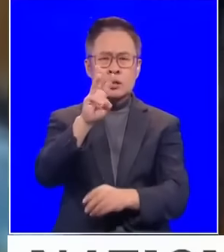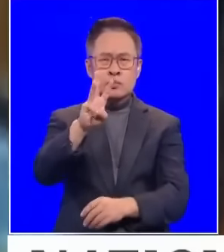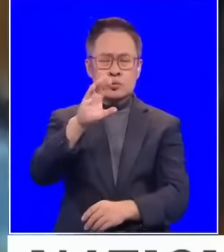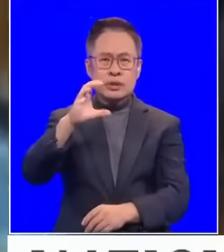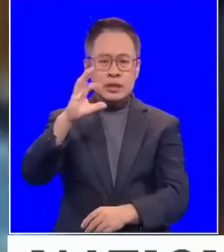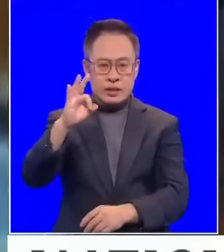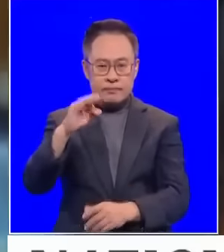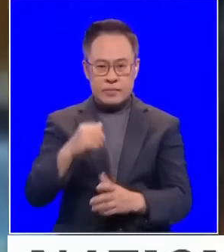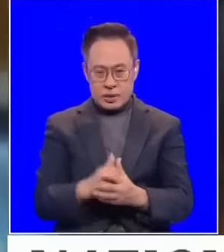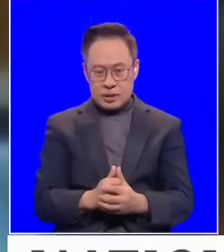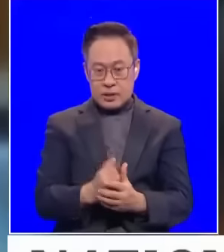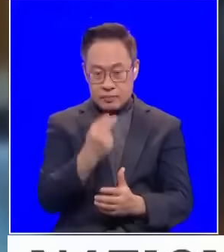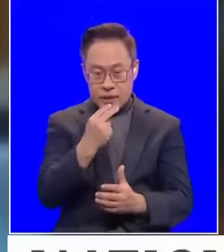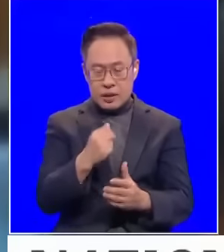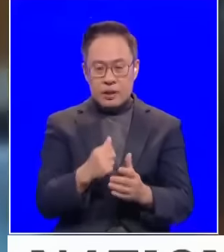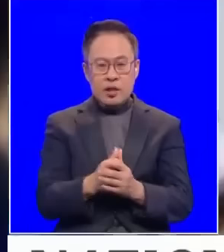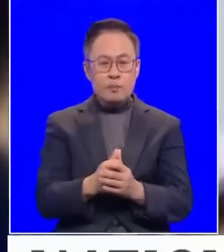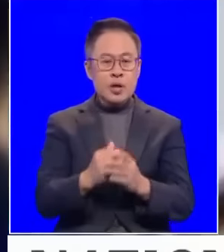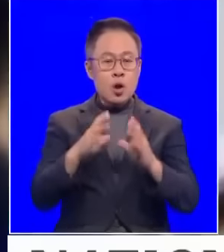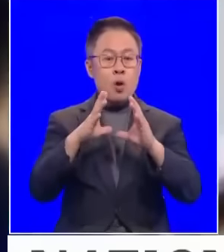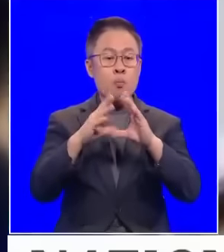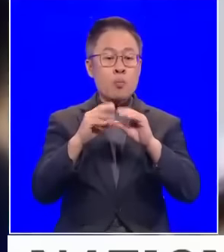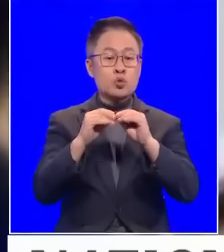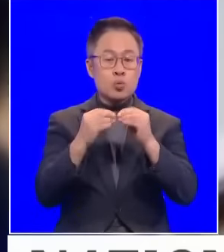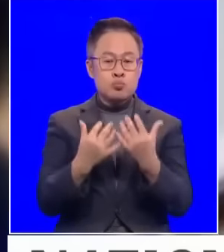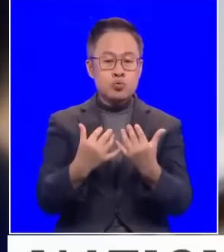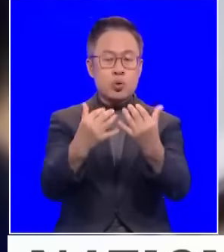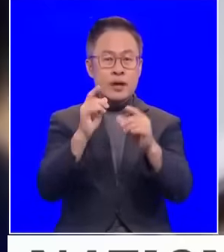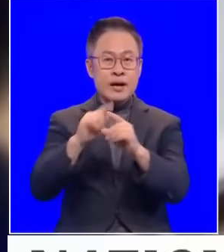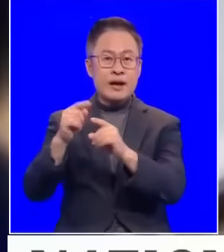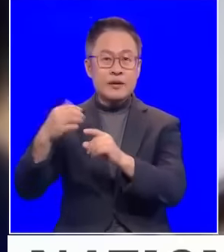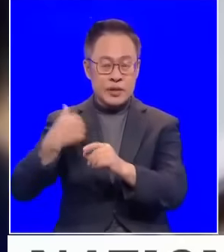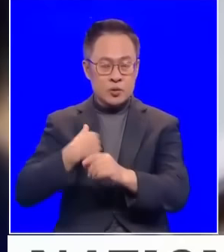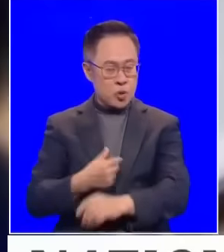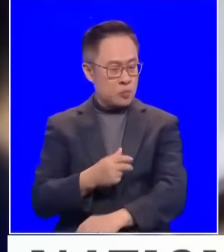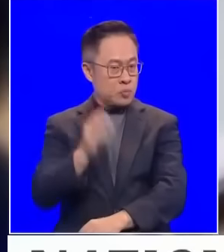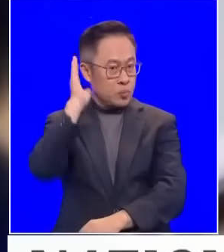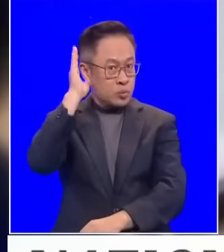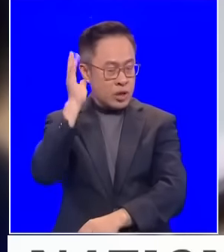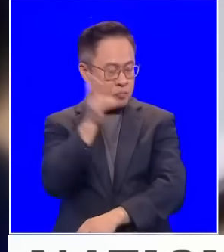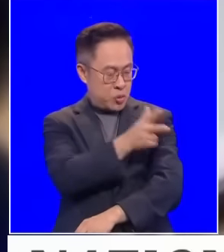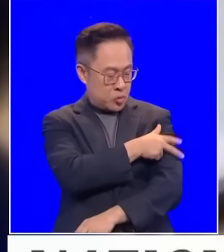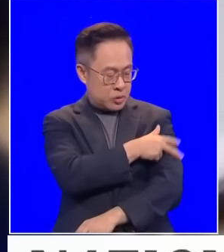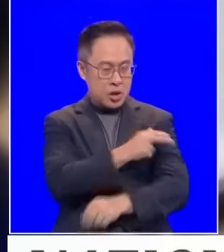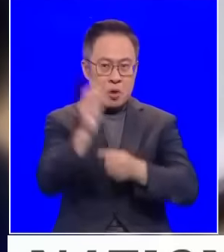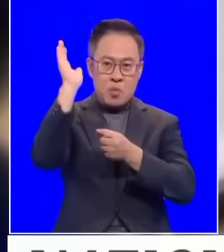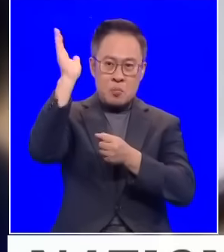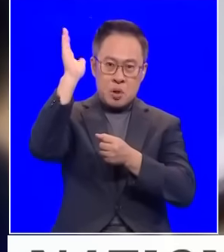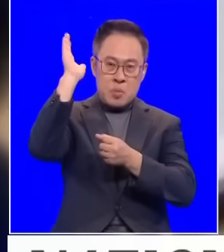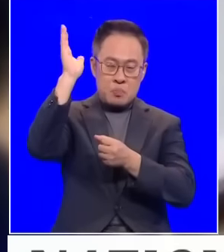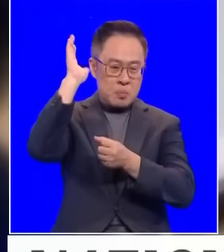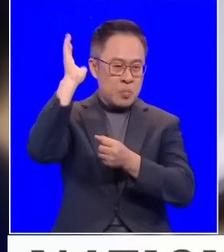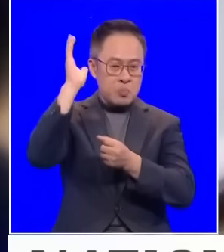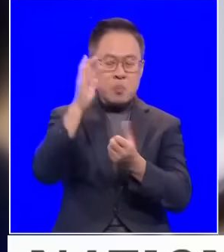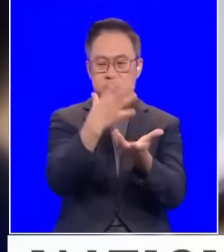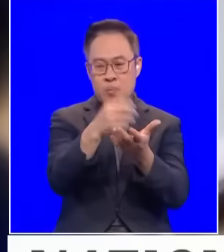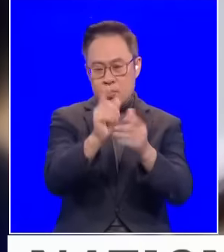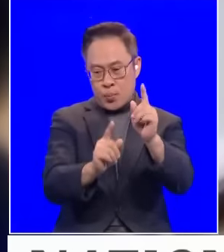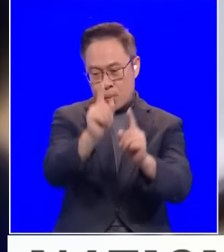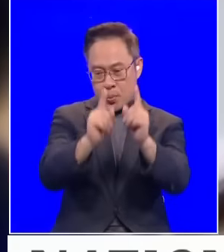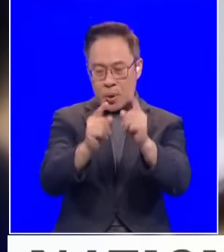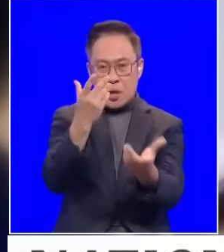เป็นบรรยากาศการประชุมในขณะที่ด็อกเตอร์ท่านหนึ่งกำลังบรรยายชักชวนให้มาร่วมลงทุนเทรดโดยบอกว่ามีผล